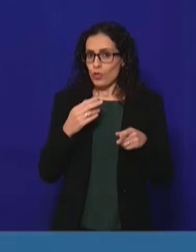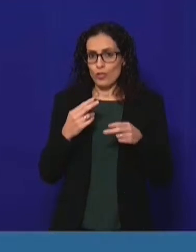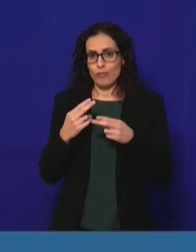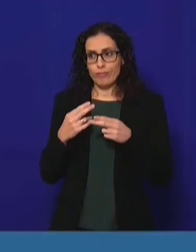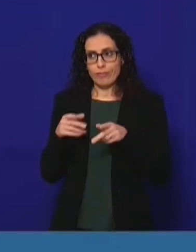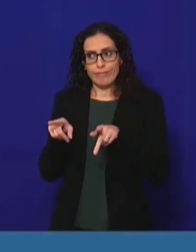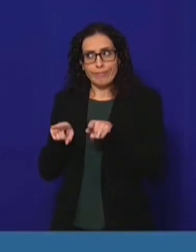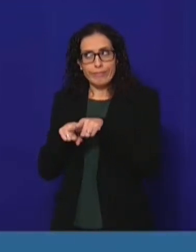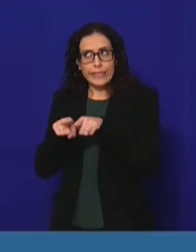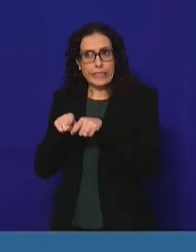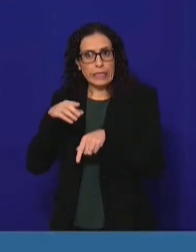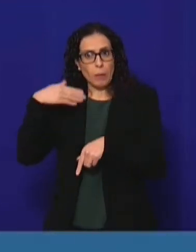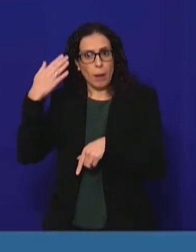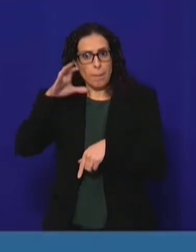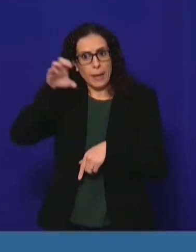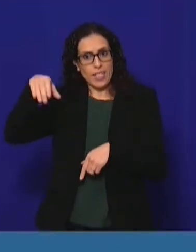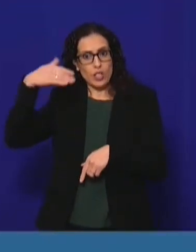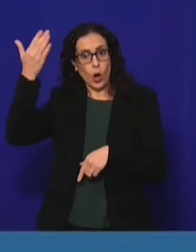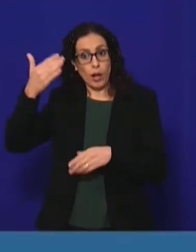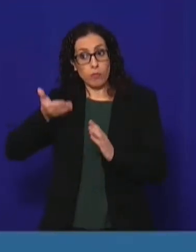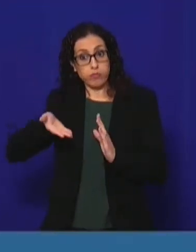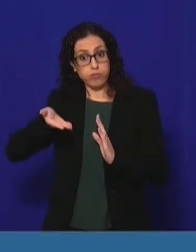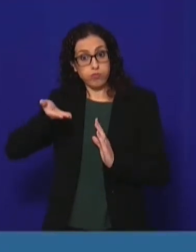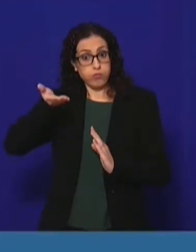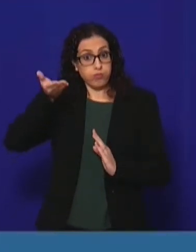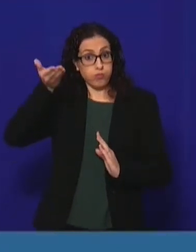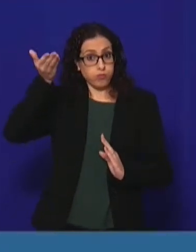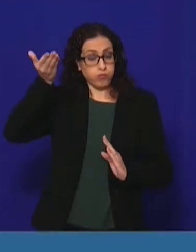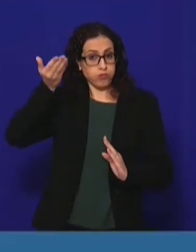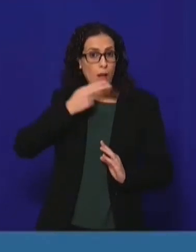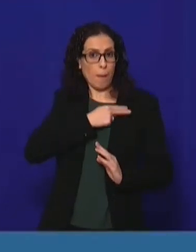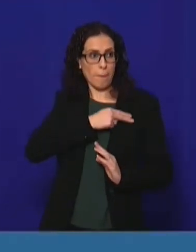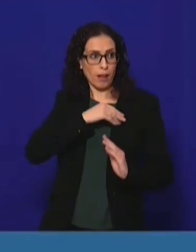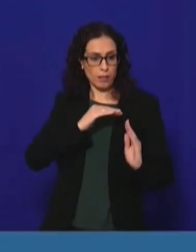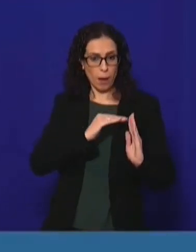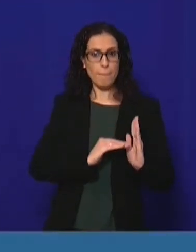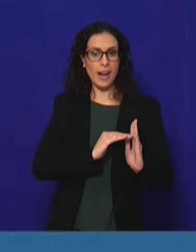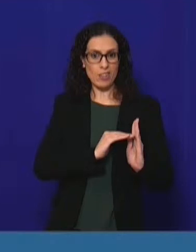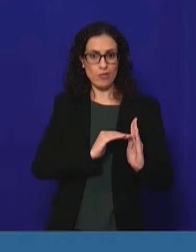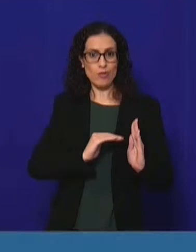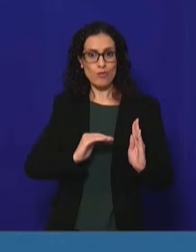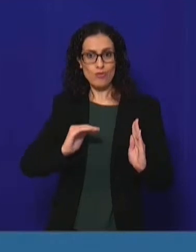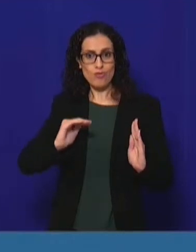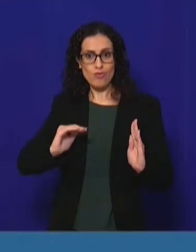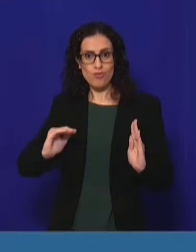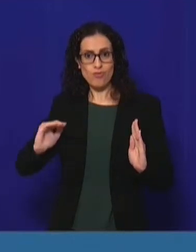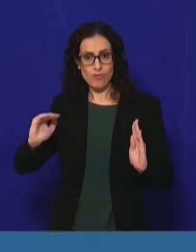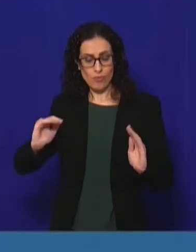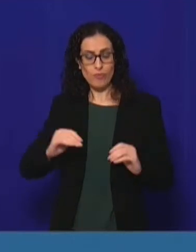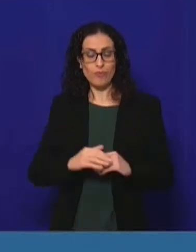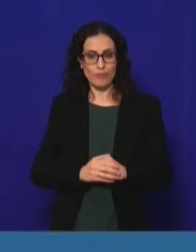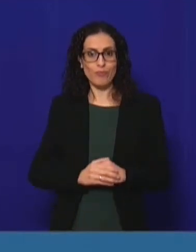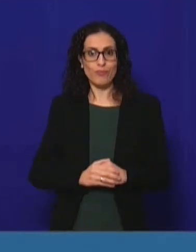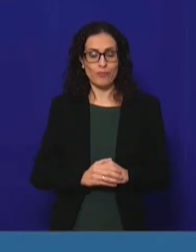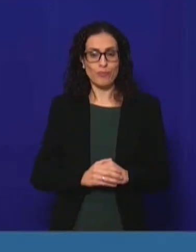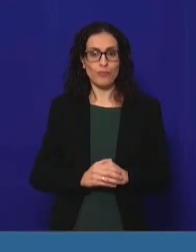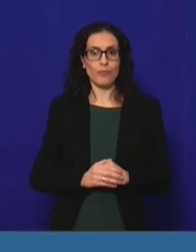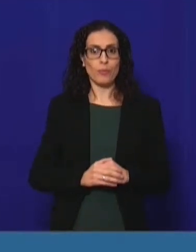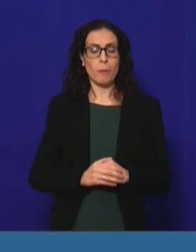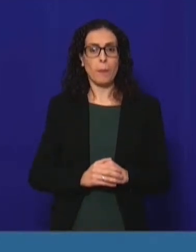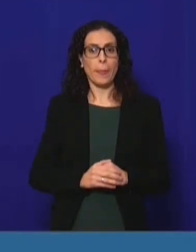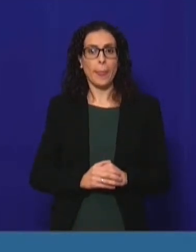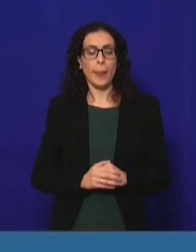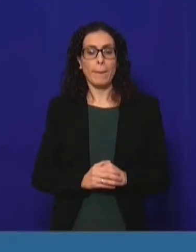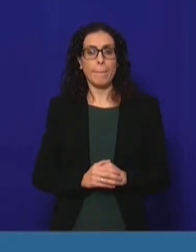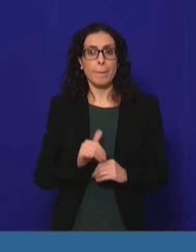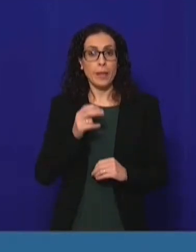jiġri ċertu pajjiżi oħrajn fejn ir-rati qegħdin ikunu għoljin ħafna. Jekk inħarsu lejn